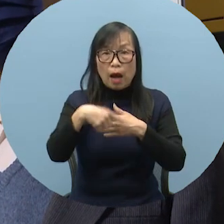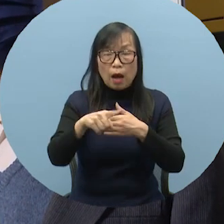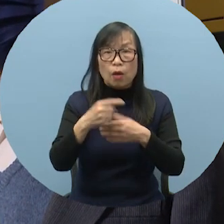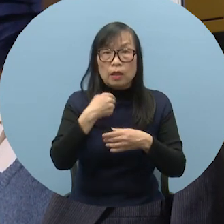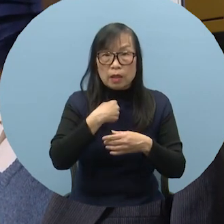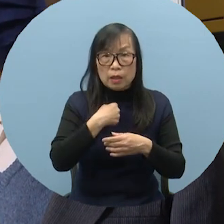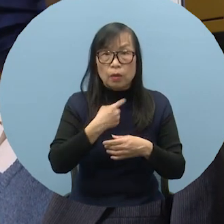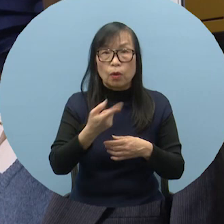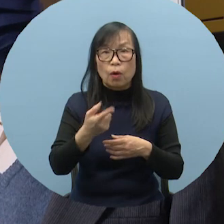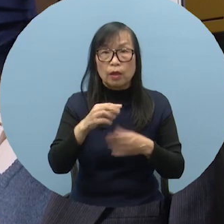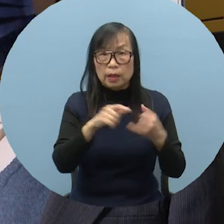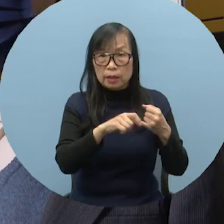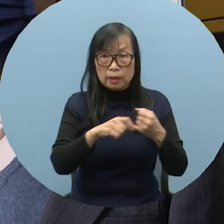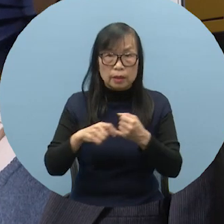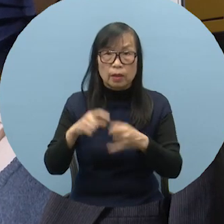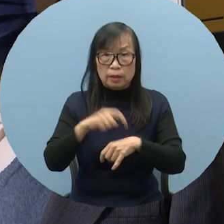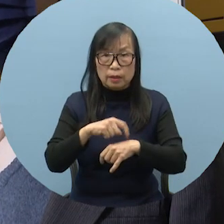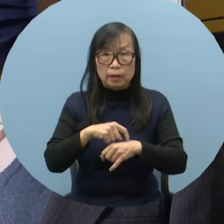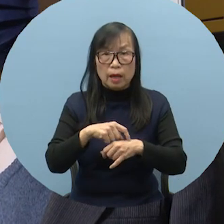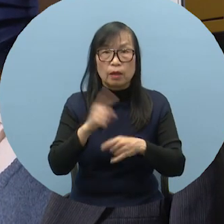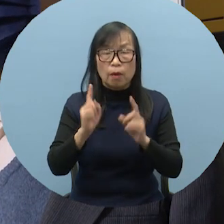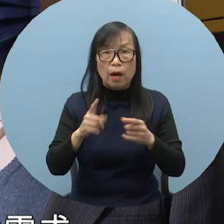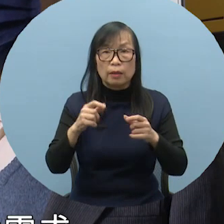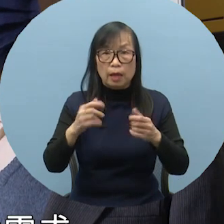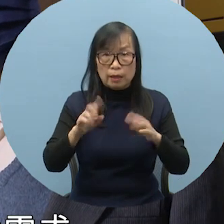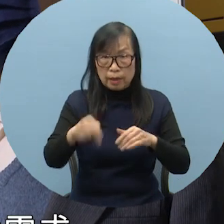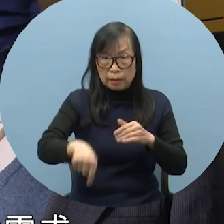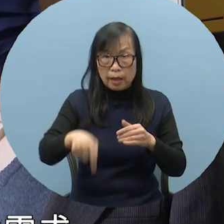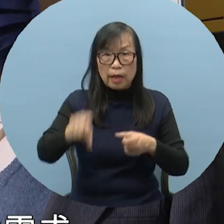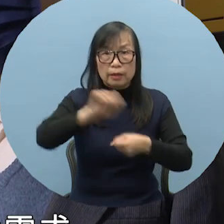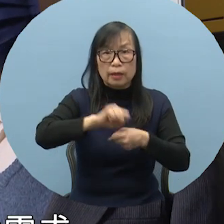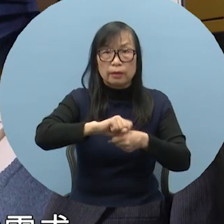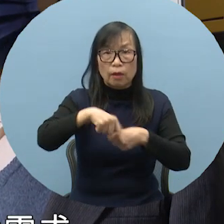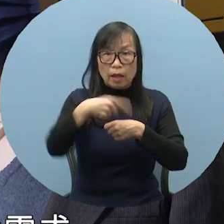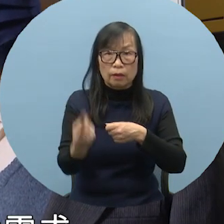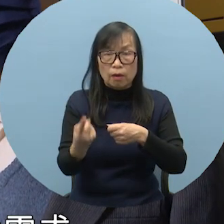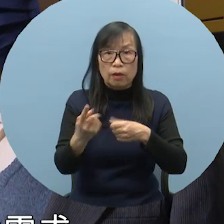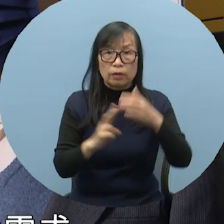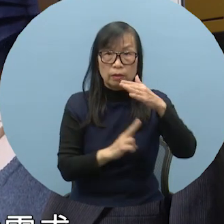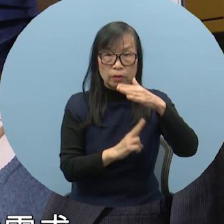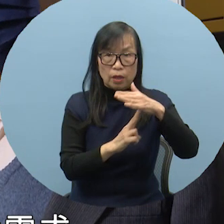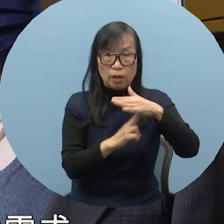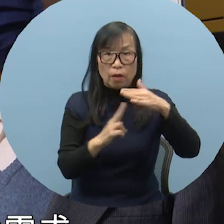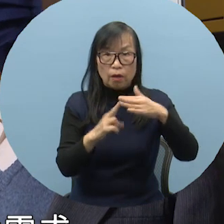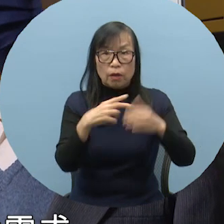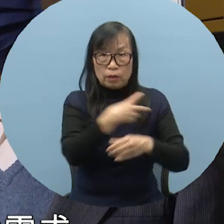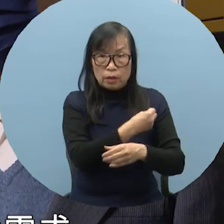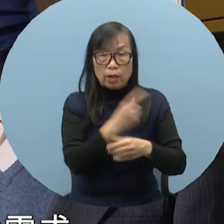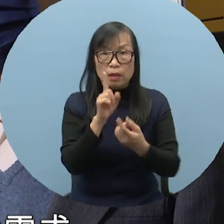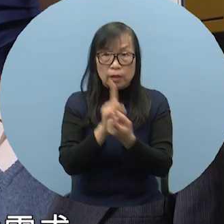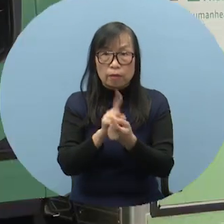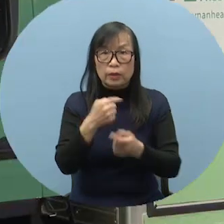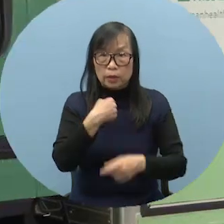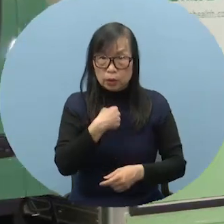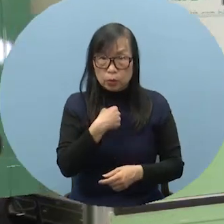要嘅话咧，我哋可以延长时间啦，又或者喺地下度咧增加一个额外嘅注射帐篷咧，去迎合呢方面嘅需